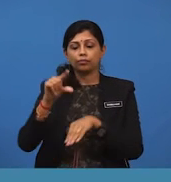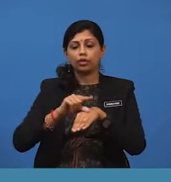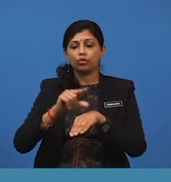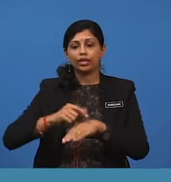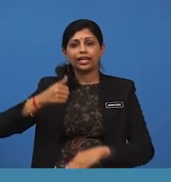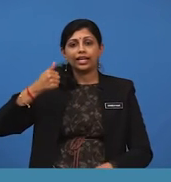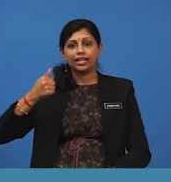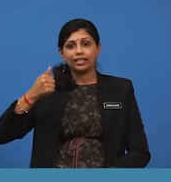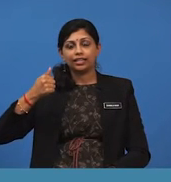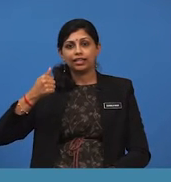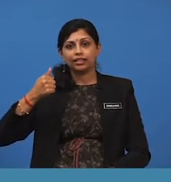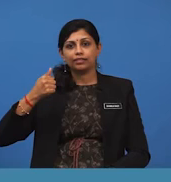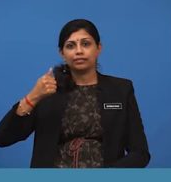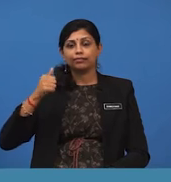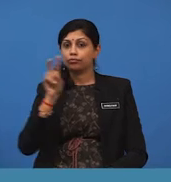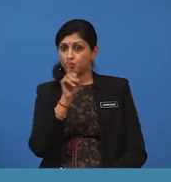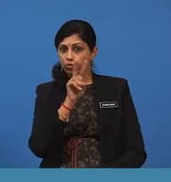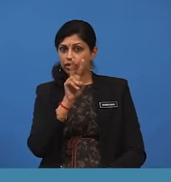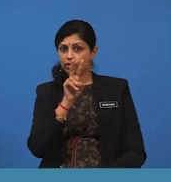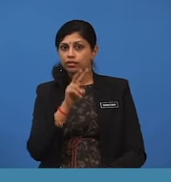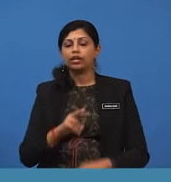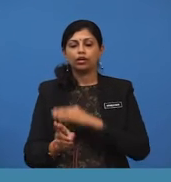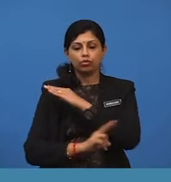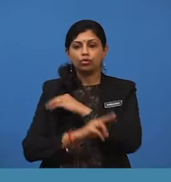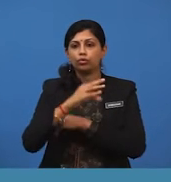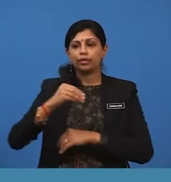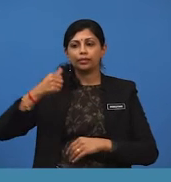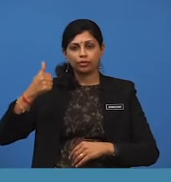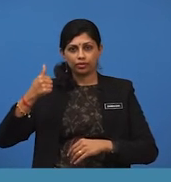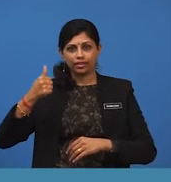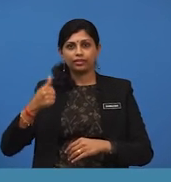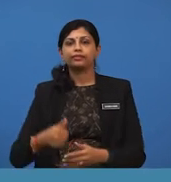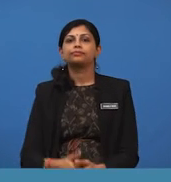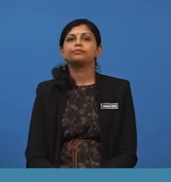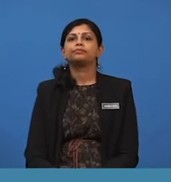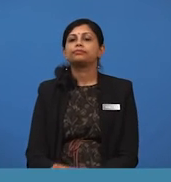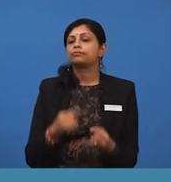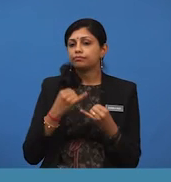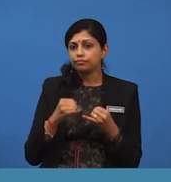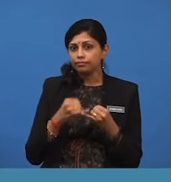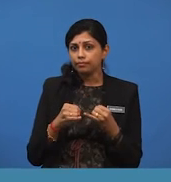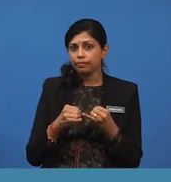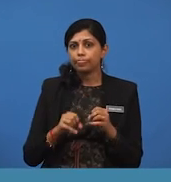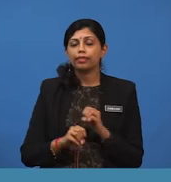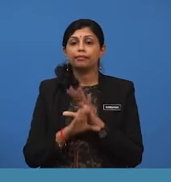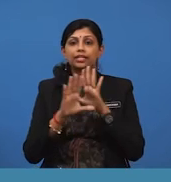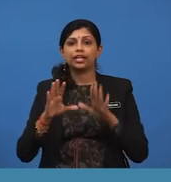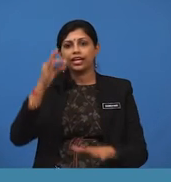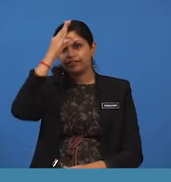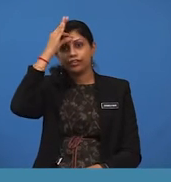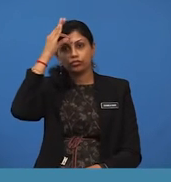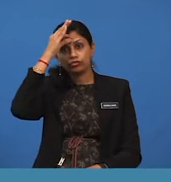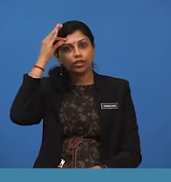Fleming dan juga petua genggaman tangan kanan melalui hukum Lenz. Dan yang terakhir